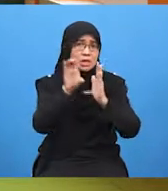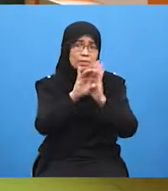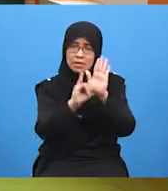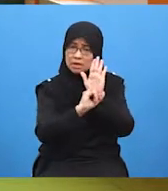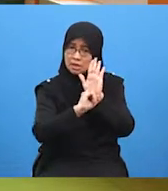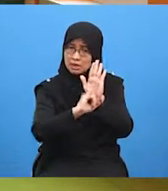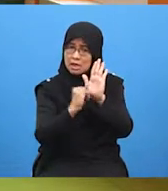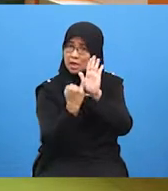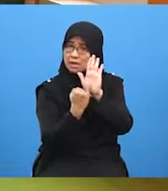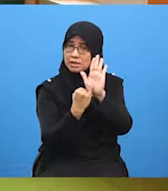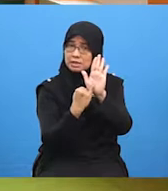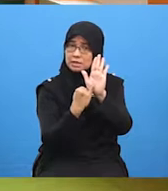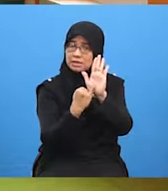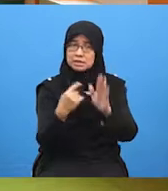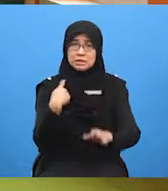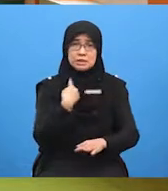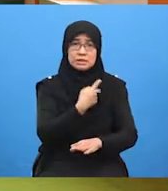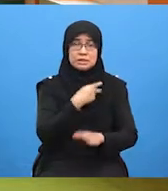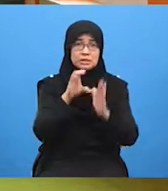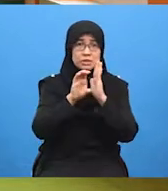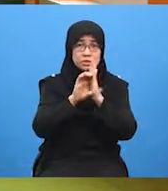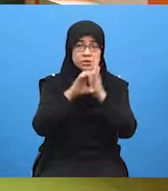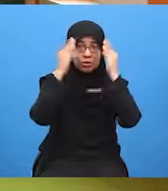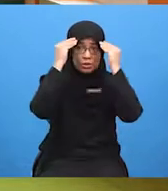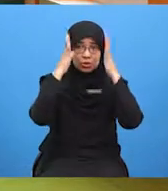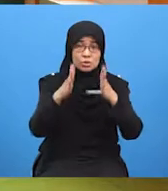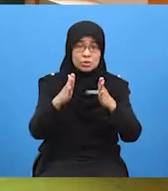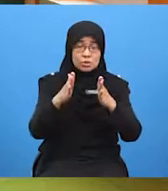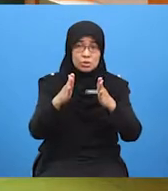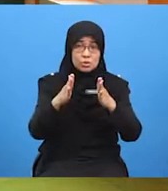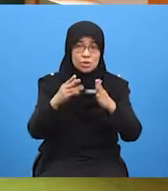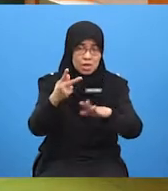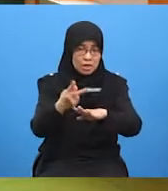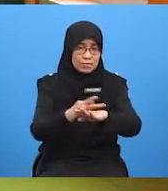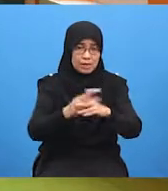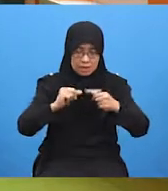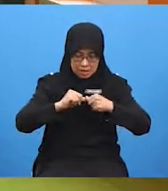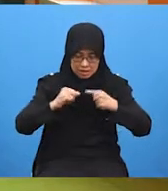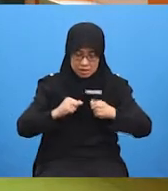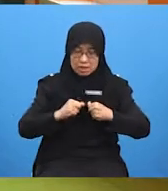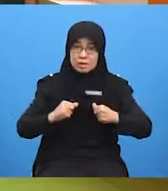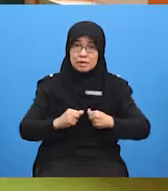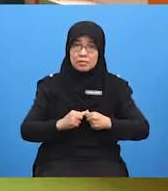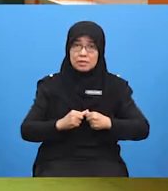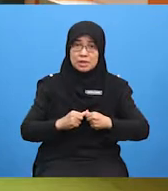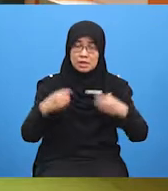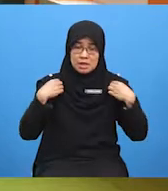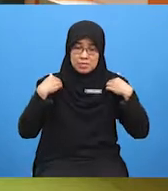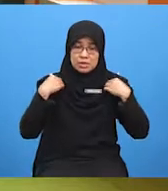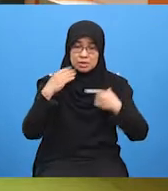kita. Contohnya, guru memakai kebaya sebagai baju formal